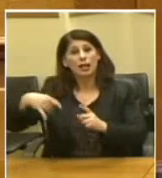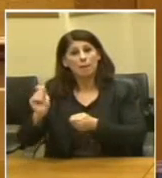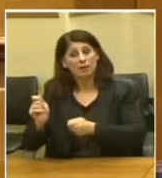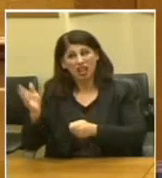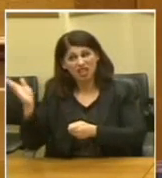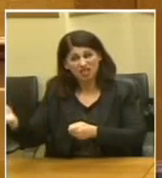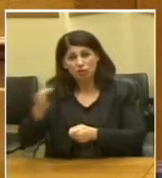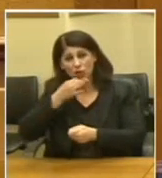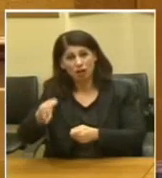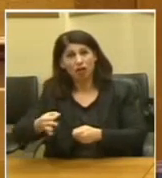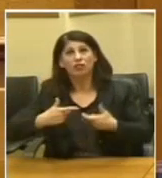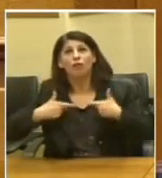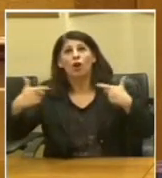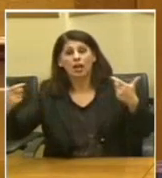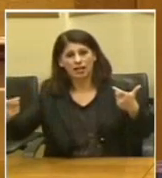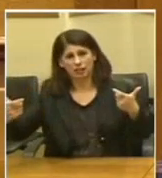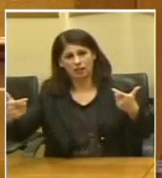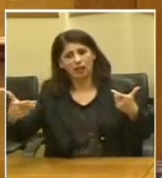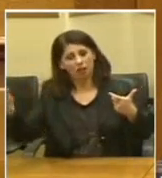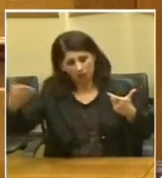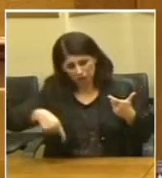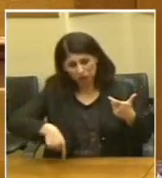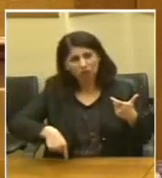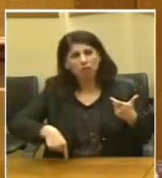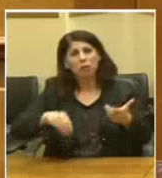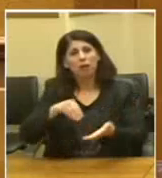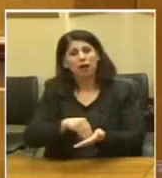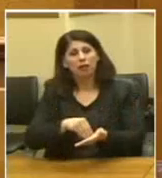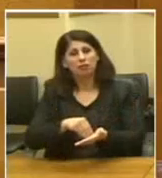λέγατε, το διατυμπανίζατε. Έρχεστε τώρα ξανά.